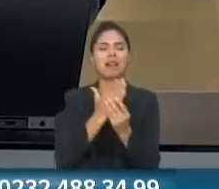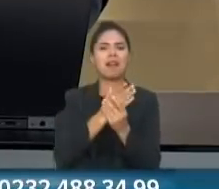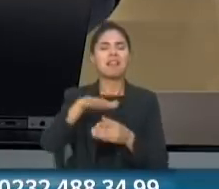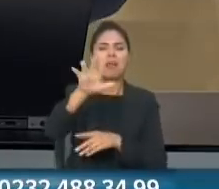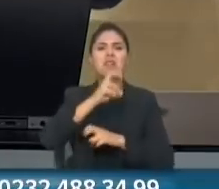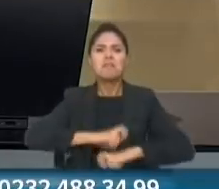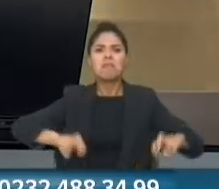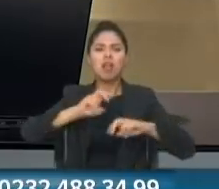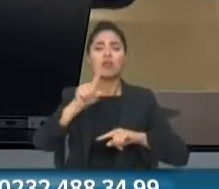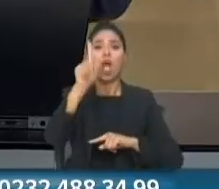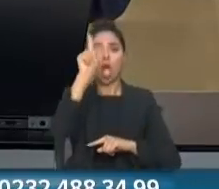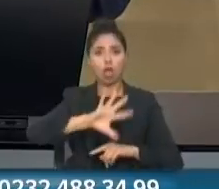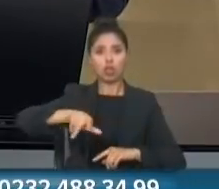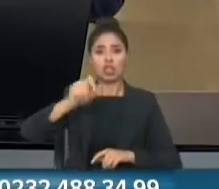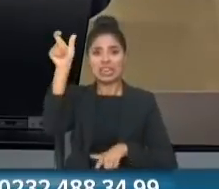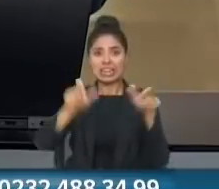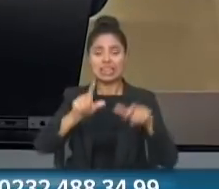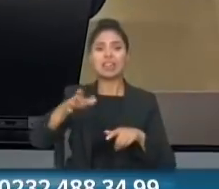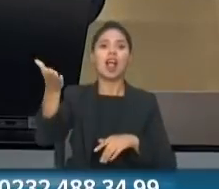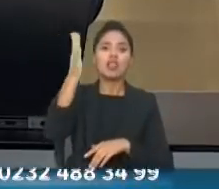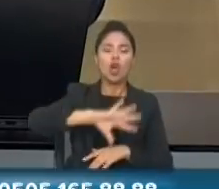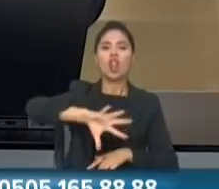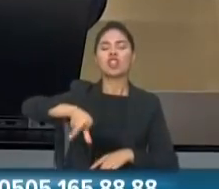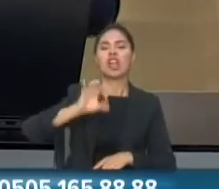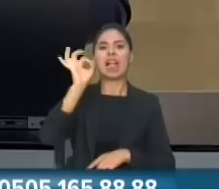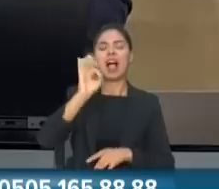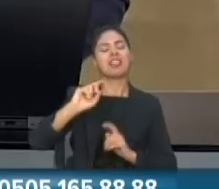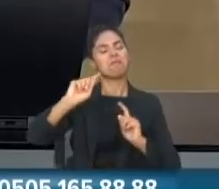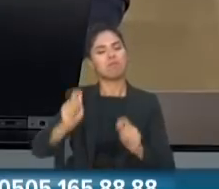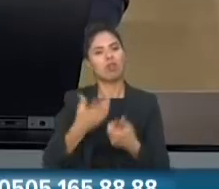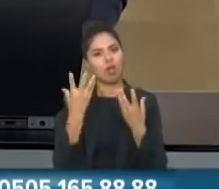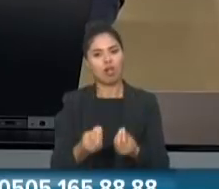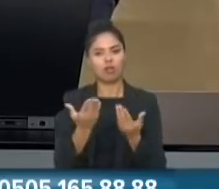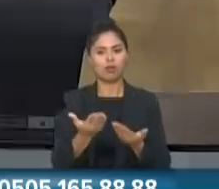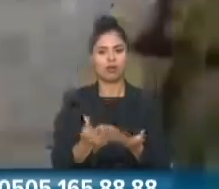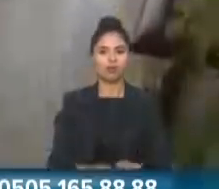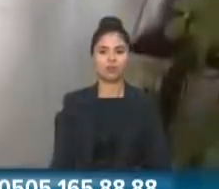saniye incelendi. Önce soyguncular, sonra da çaldıkları altınlar bulundu.